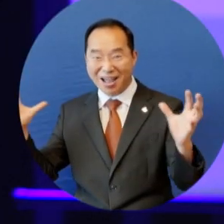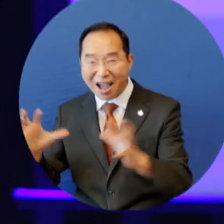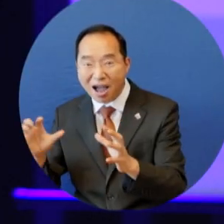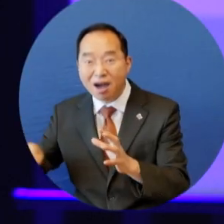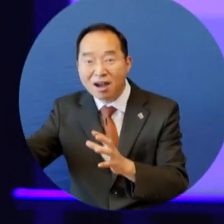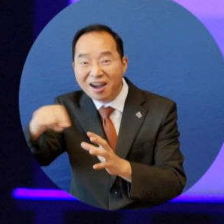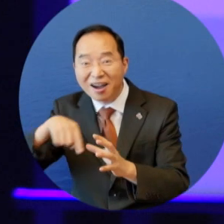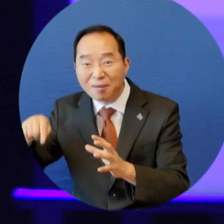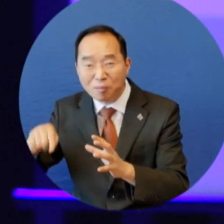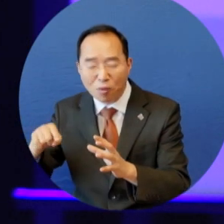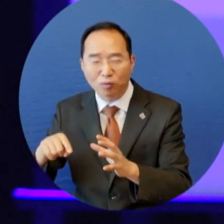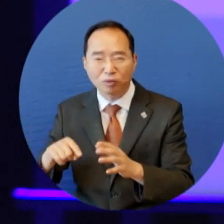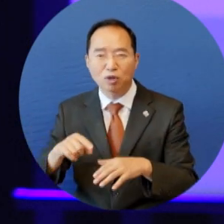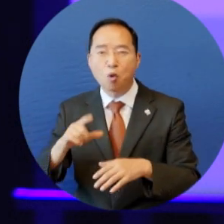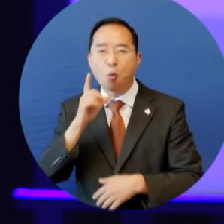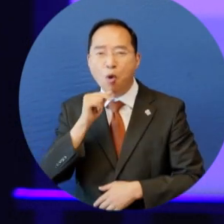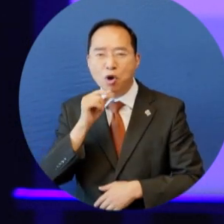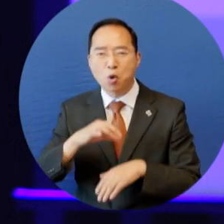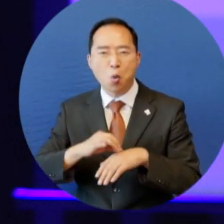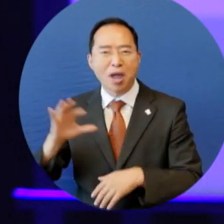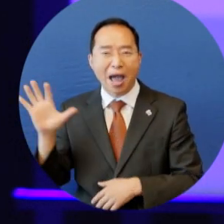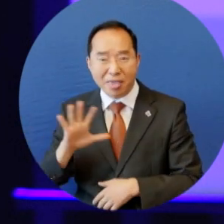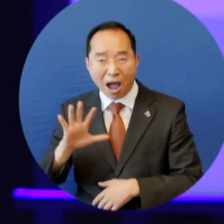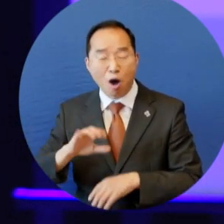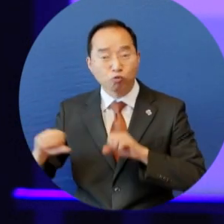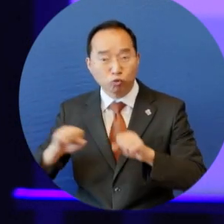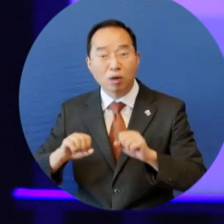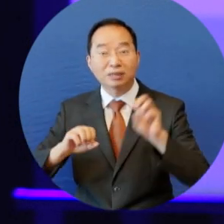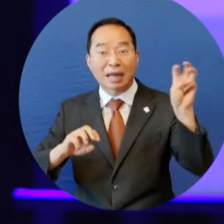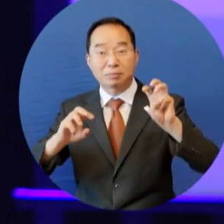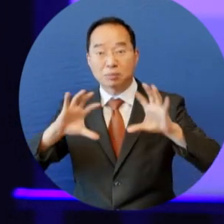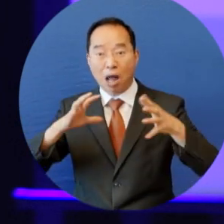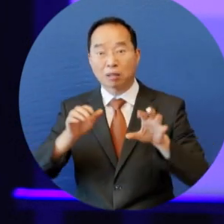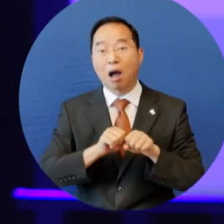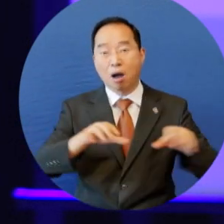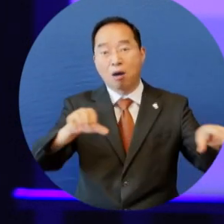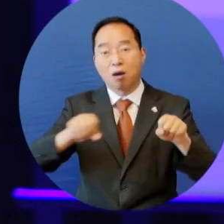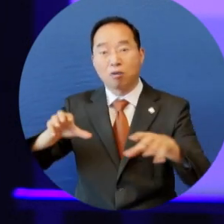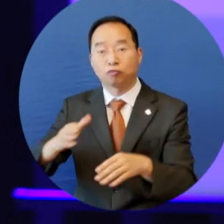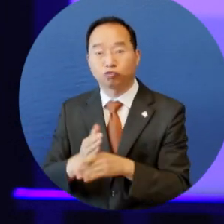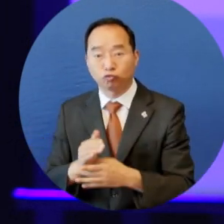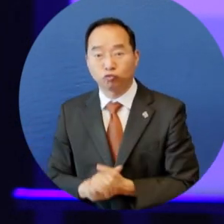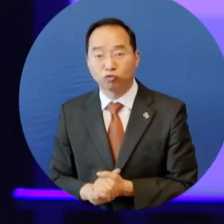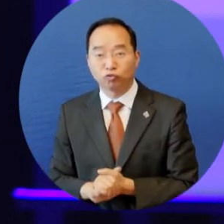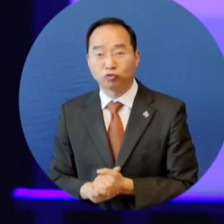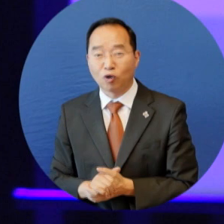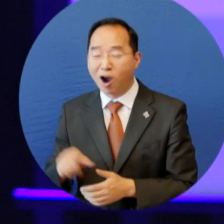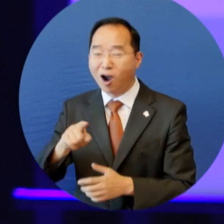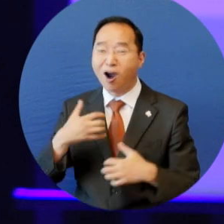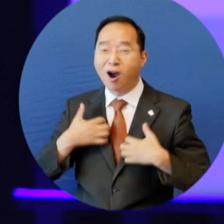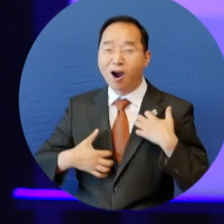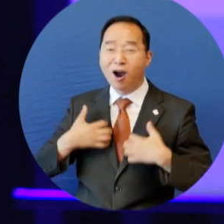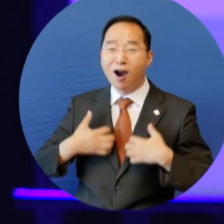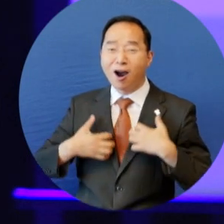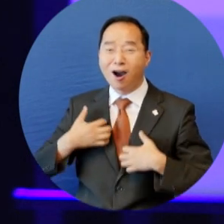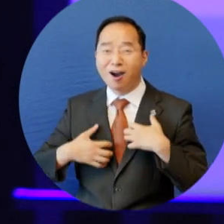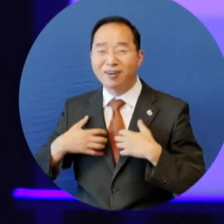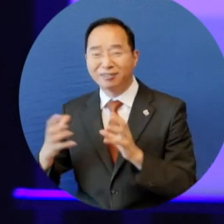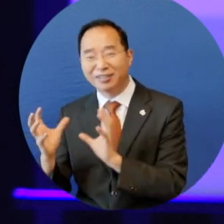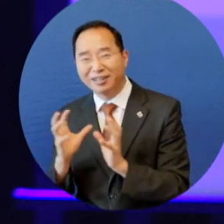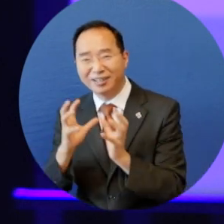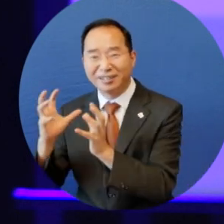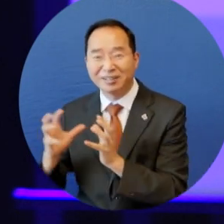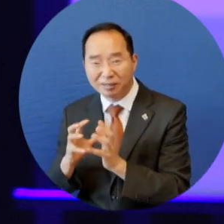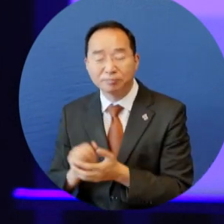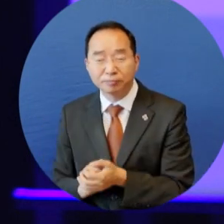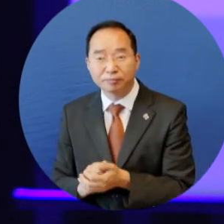30개국에서 고기 없는 월요일이 자발적으로 일어나고 있었습니다. 저희는 언어는 잘 통하지 않았지만 매우 반가운 형제처럼